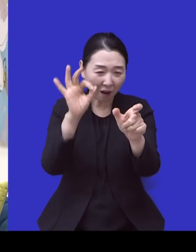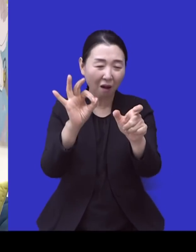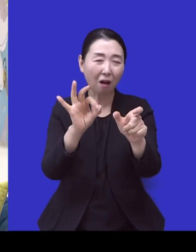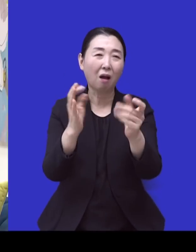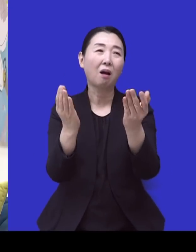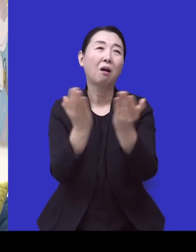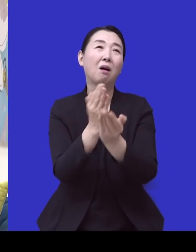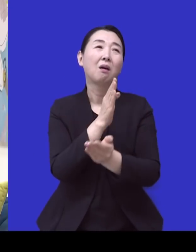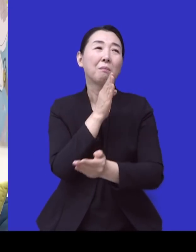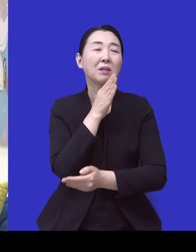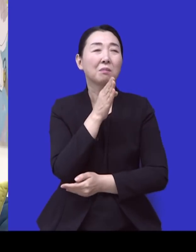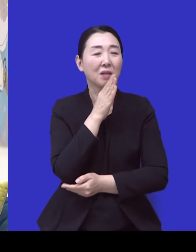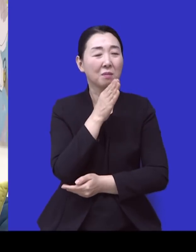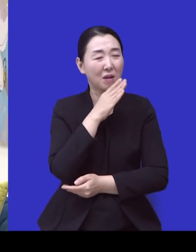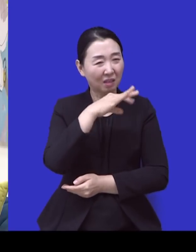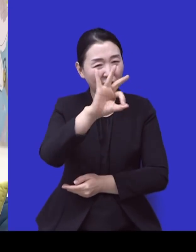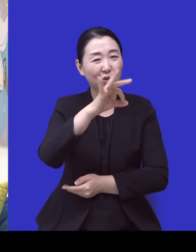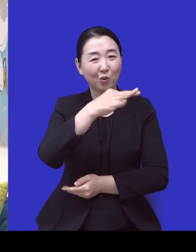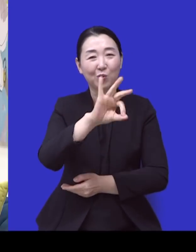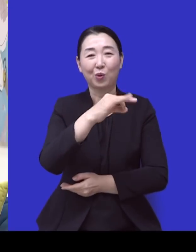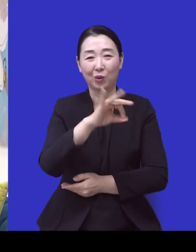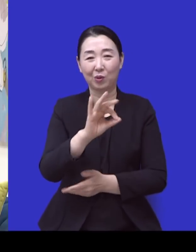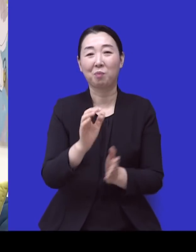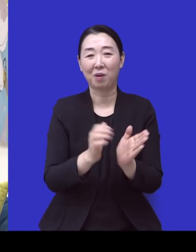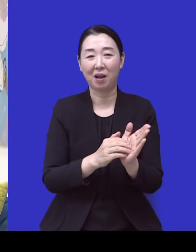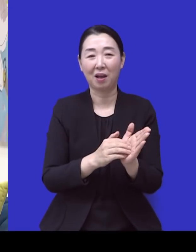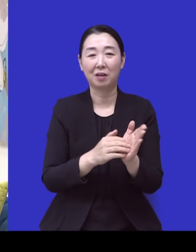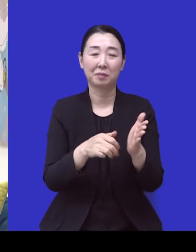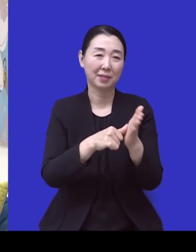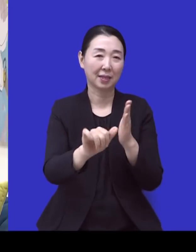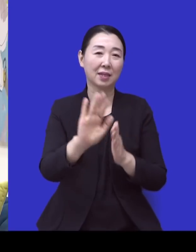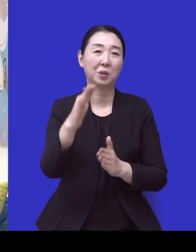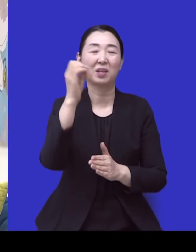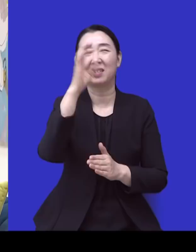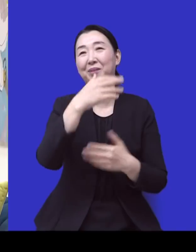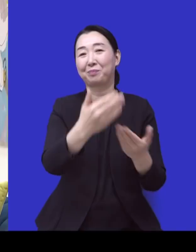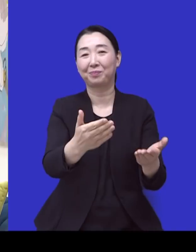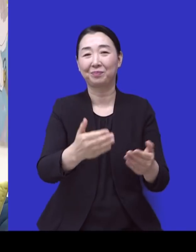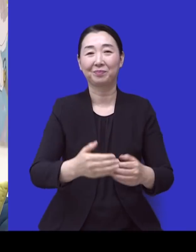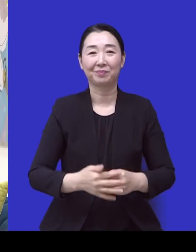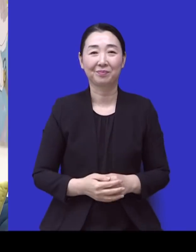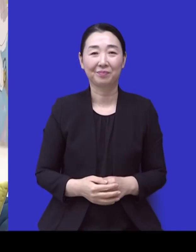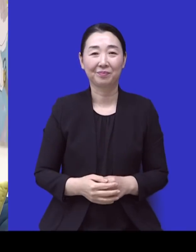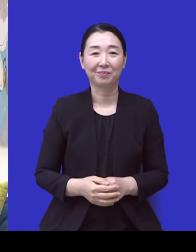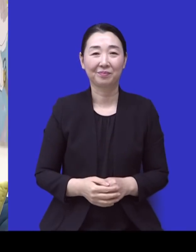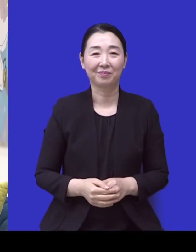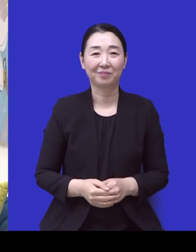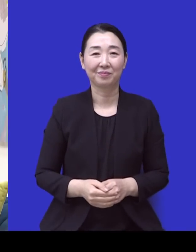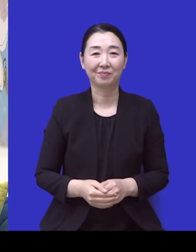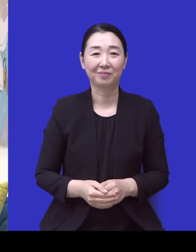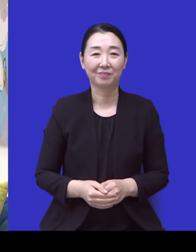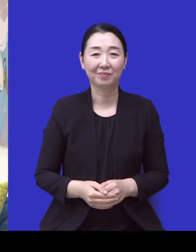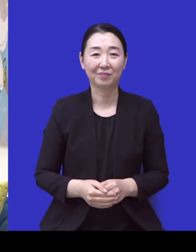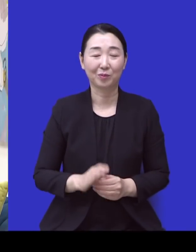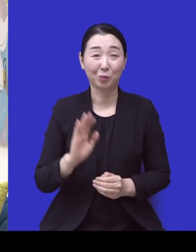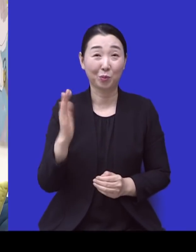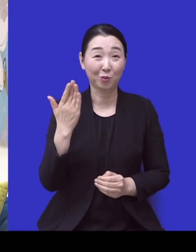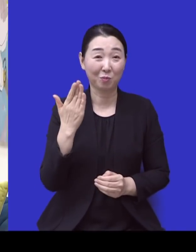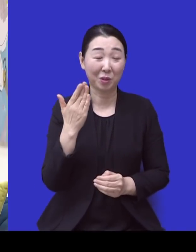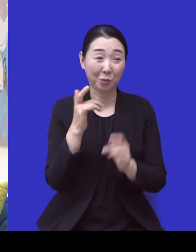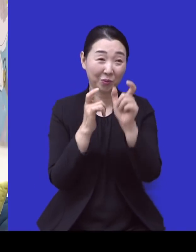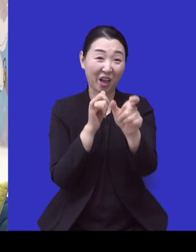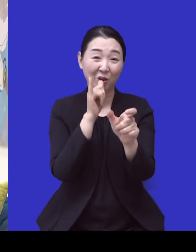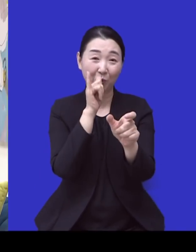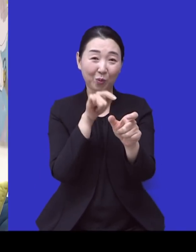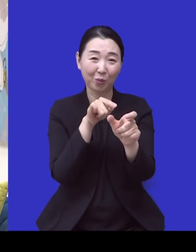그래서 맞아 그분 말이 맞지 이러고 이제 삭제하지 않고 그냥 뒀어요. 네. 그러다가 최근에 또 한 번 이제 댓글을 다신